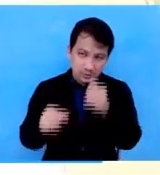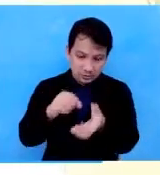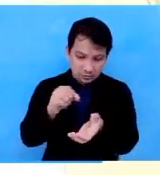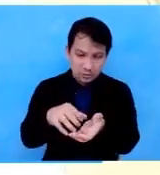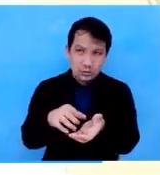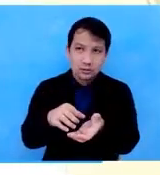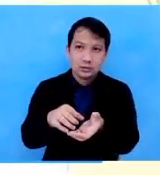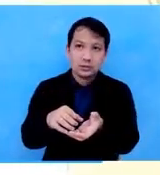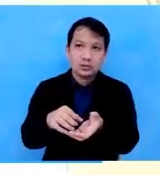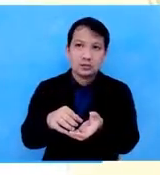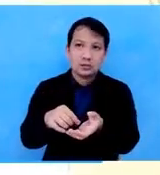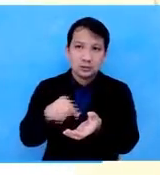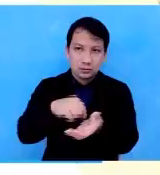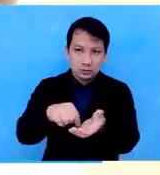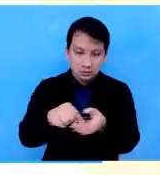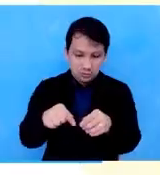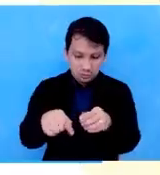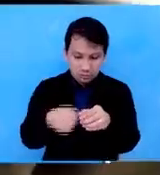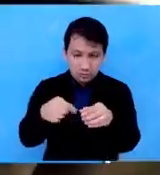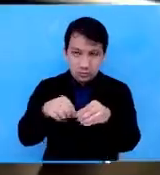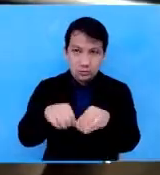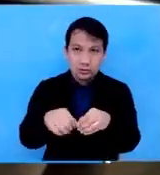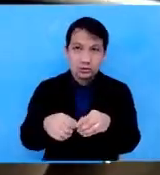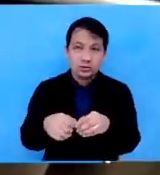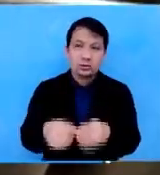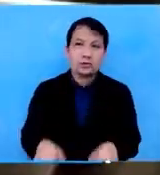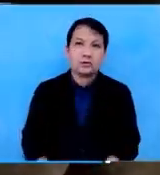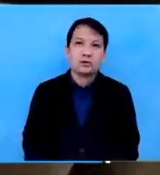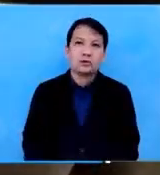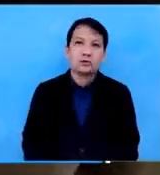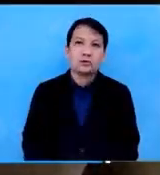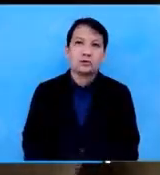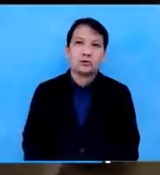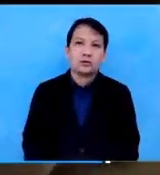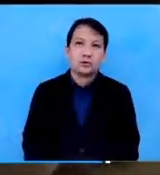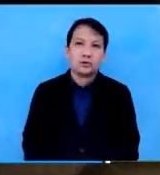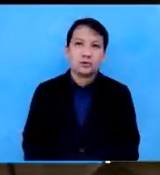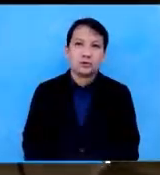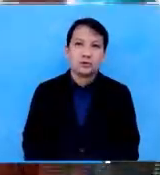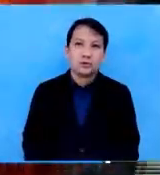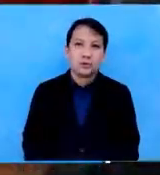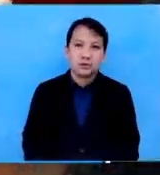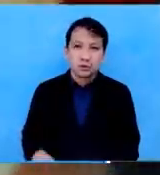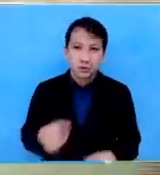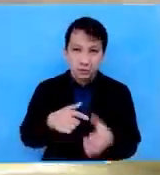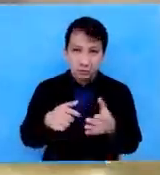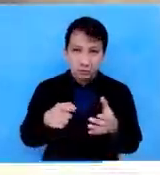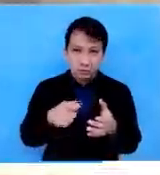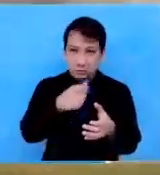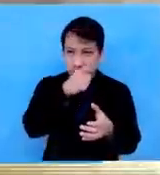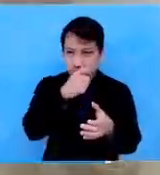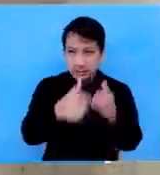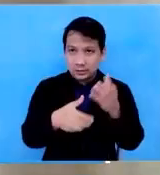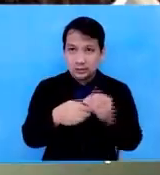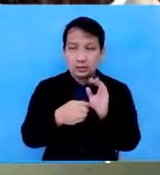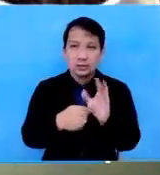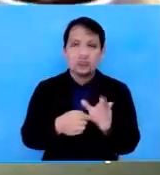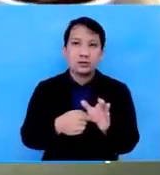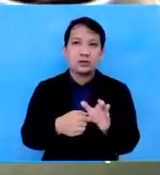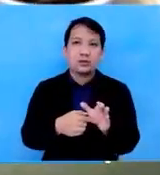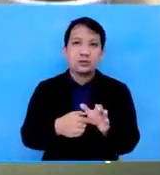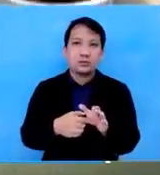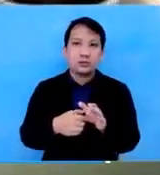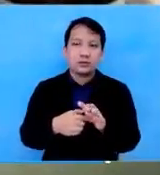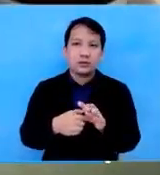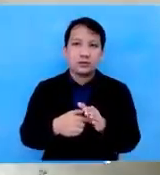buto, mag-germinate po siya. So after po natin lagyan to, kailangan lang po natin siyang sprayan. Tapos kailangan po natin yan takpan para